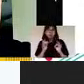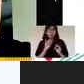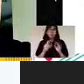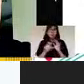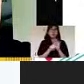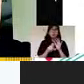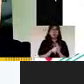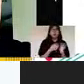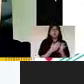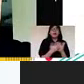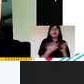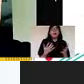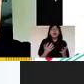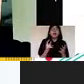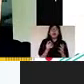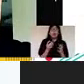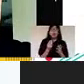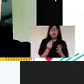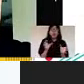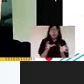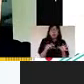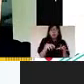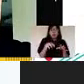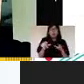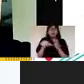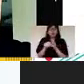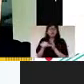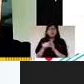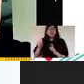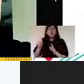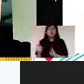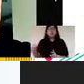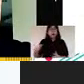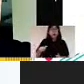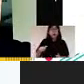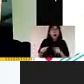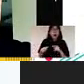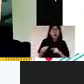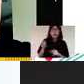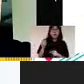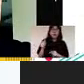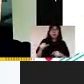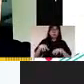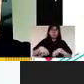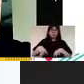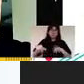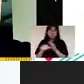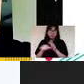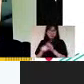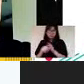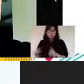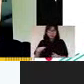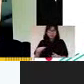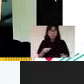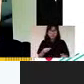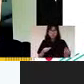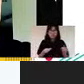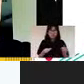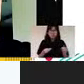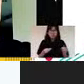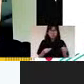membutuhkan yang bisa apa membuat penyaluran bansos menjadi sangat baik disalurkan secara